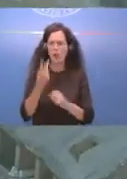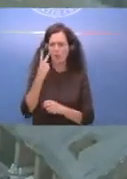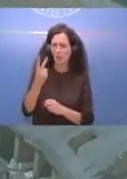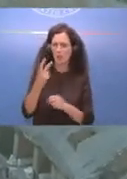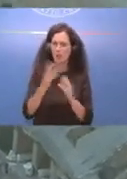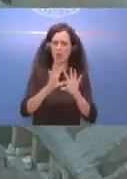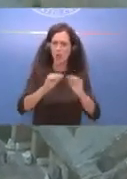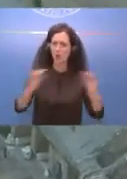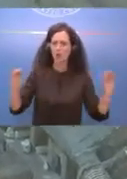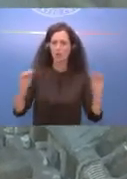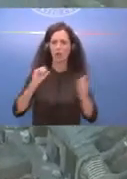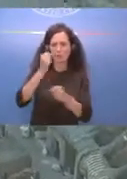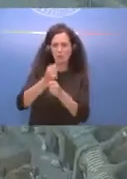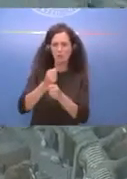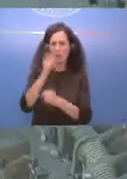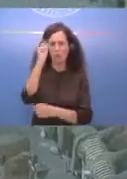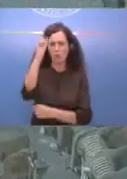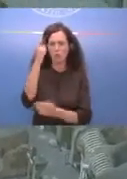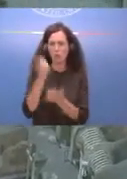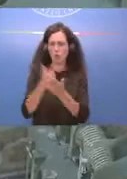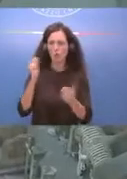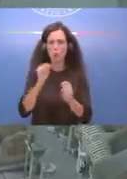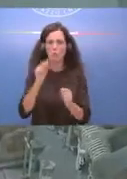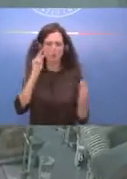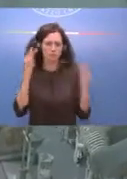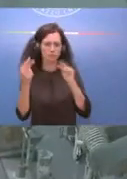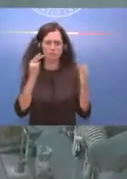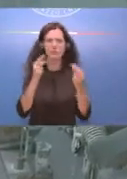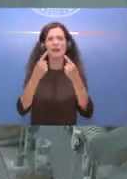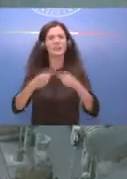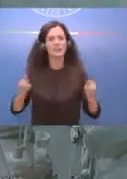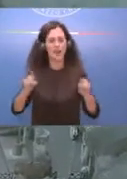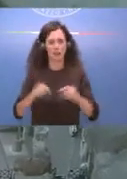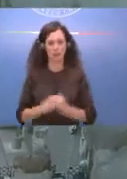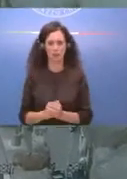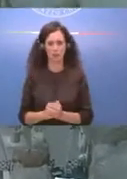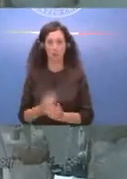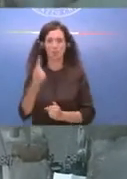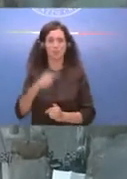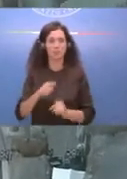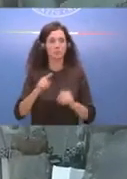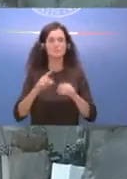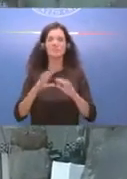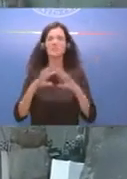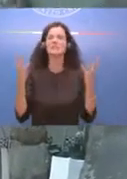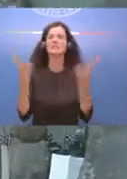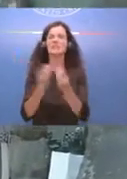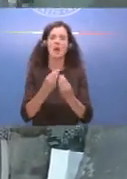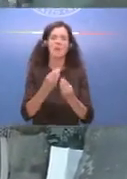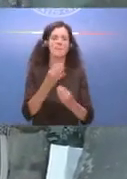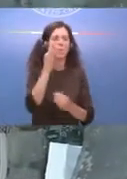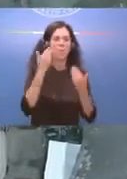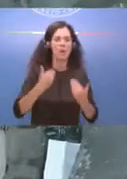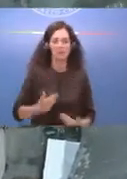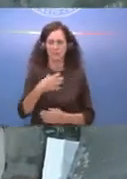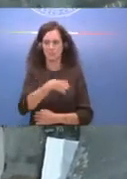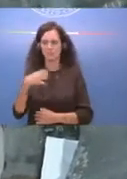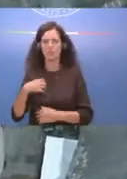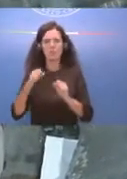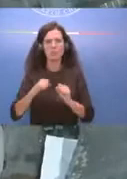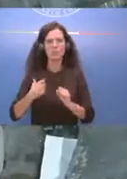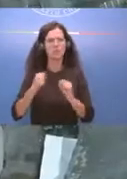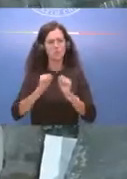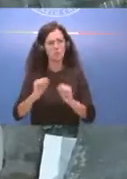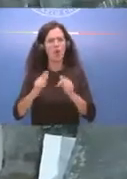in modi diversi in questo ambito un dialogo reale tra umanisti e scienziati può produrre risultati davvero innovativi